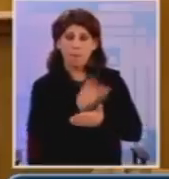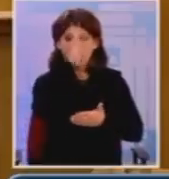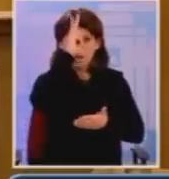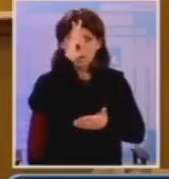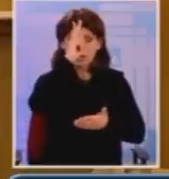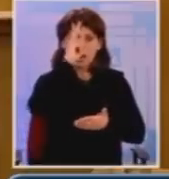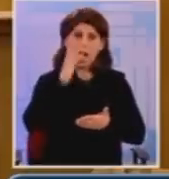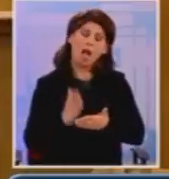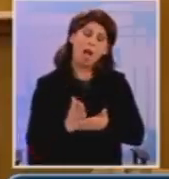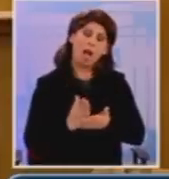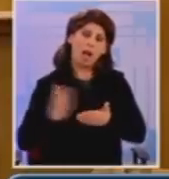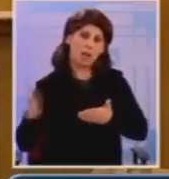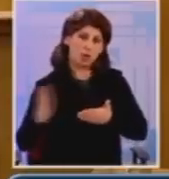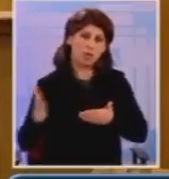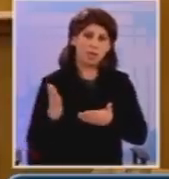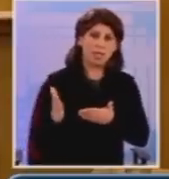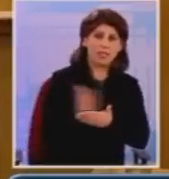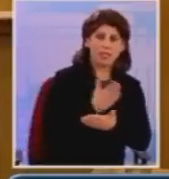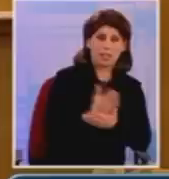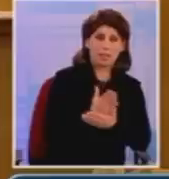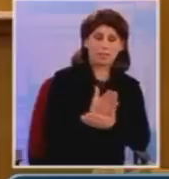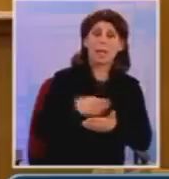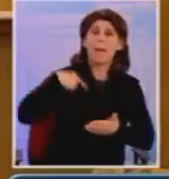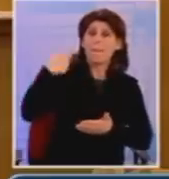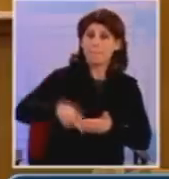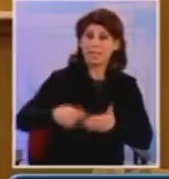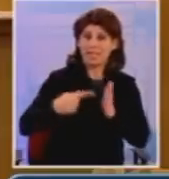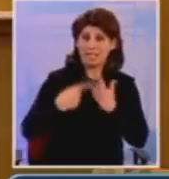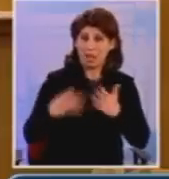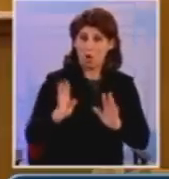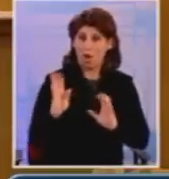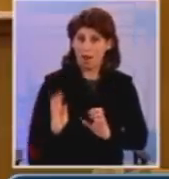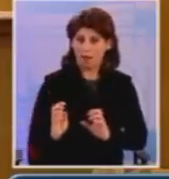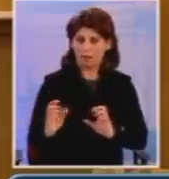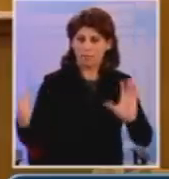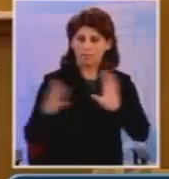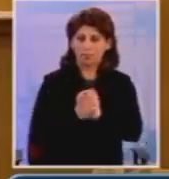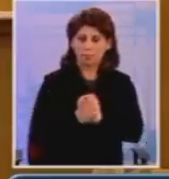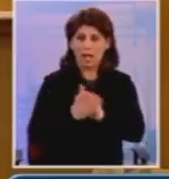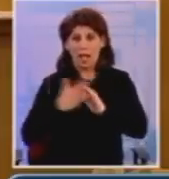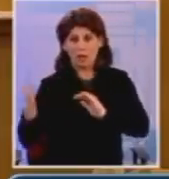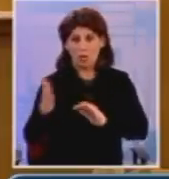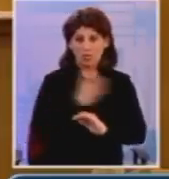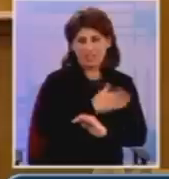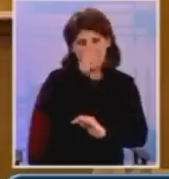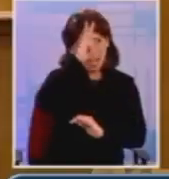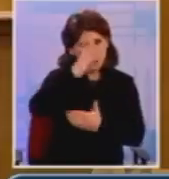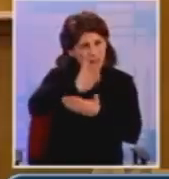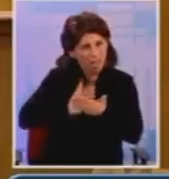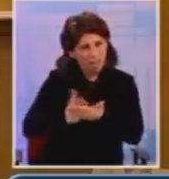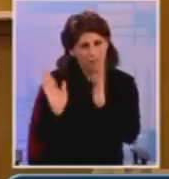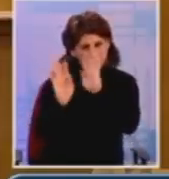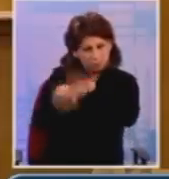Η επανένωση των δύο Γερμανιών μετά το 1990 δημιούργησε τις